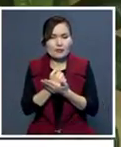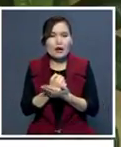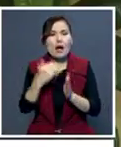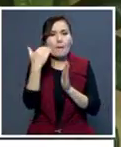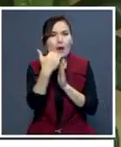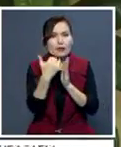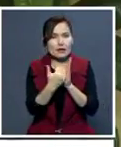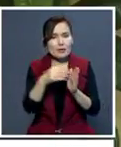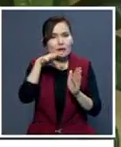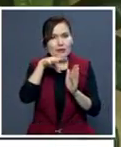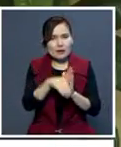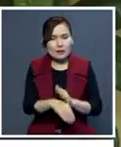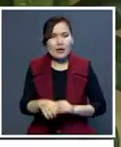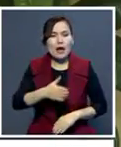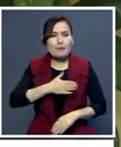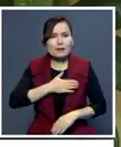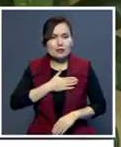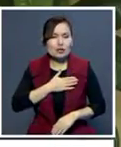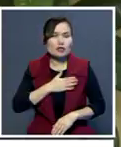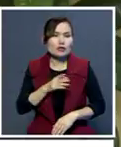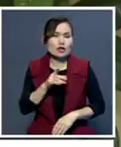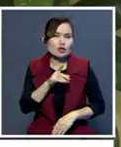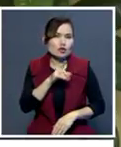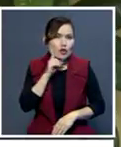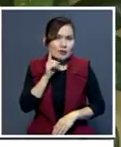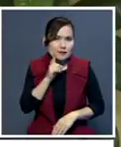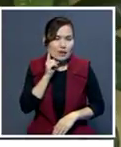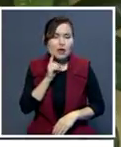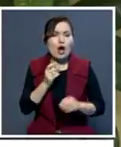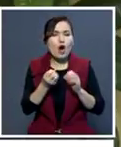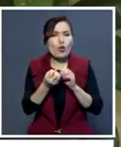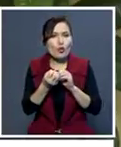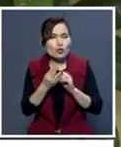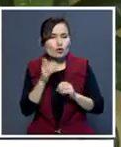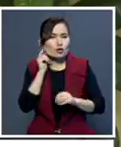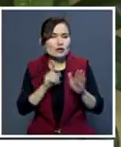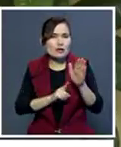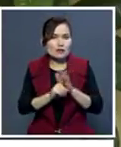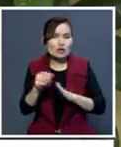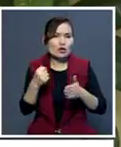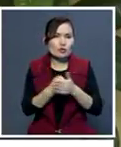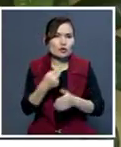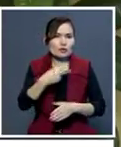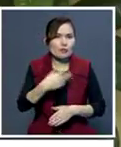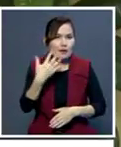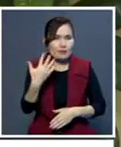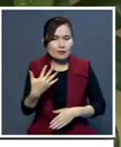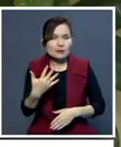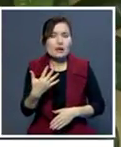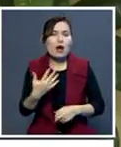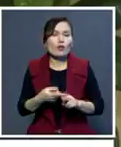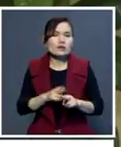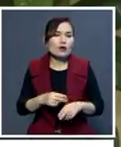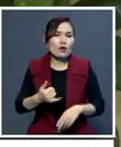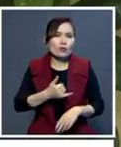енгіземіз. Мысал ретінде бізде қазір жастар 14-28 ғой, жалпы ол мектеп оқушылары, ол студенттер, ол жұмыссыз жастар,